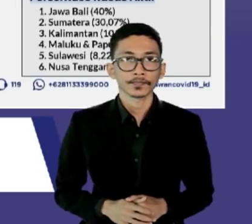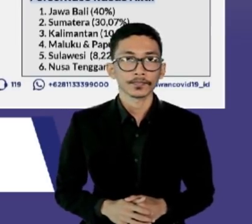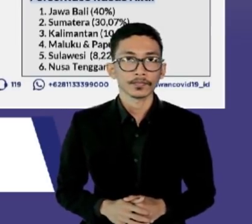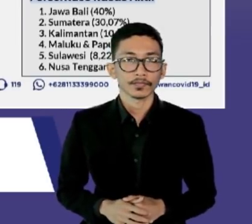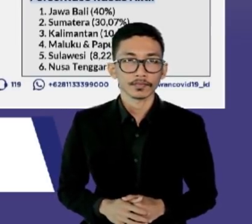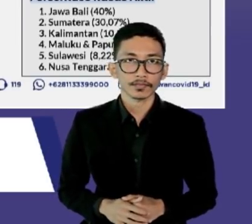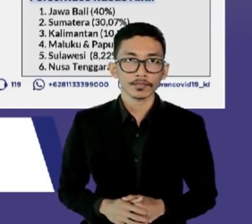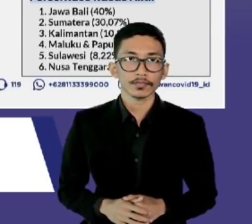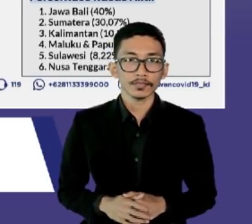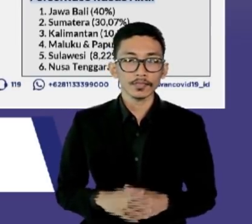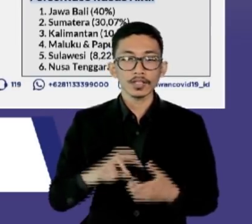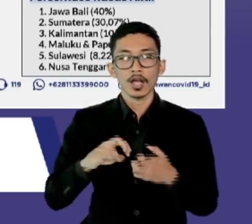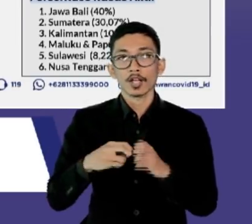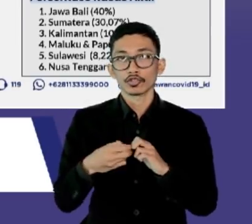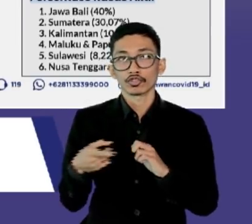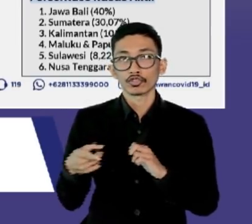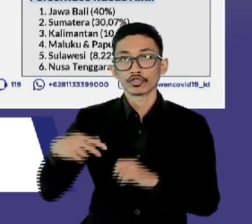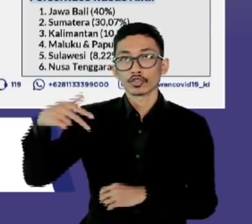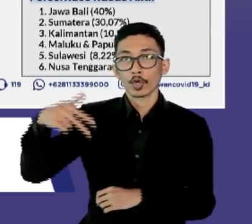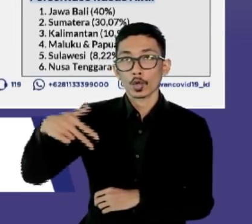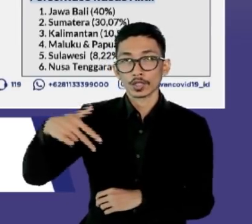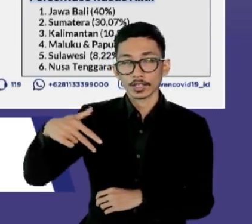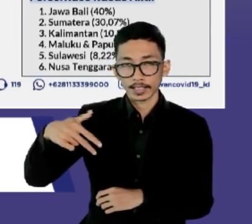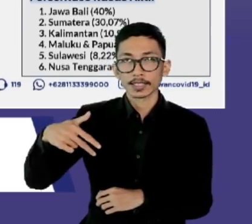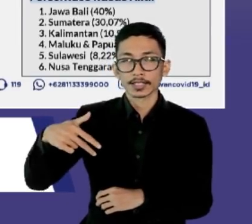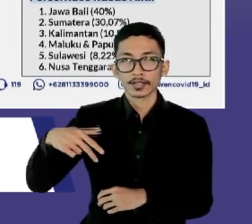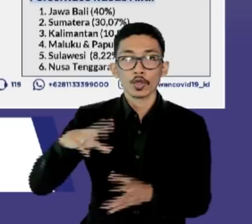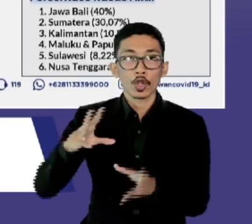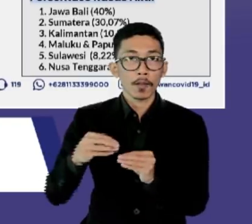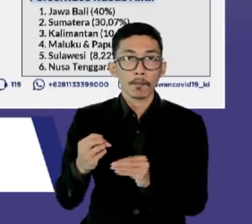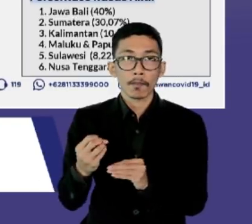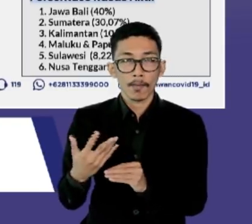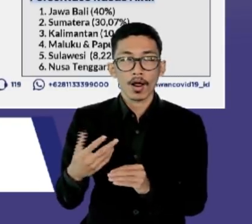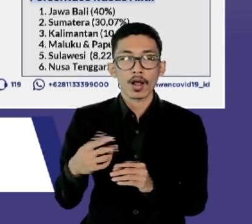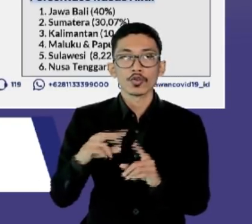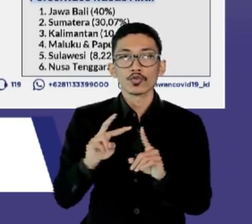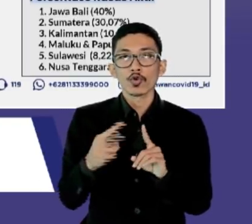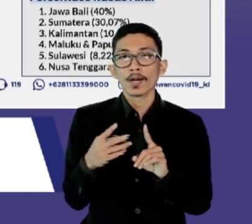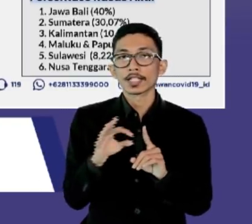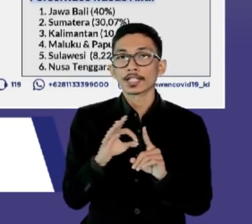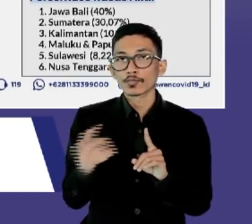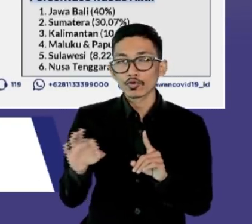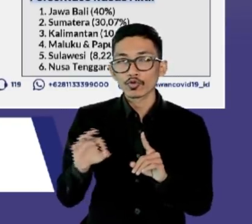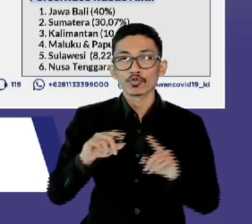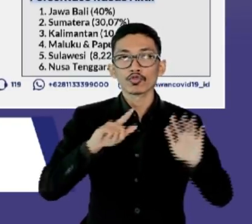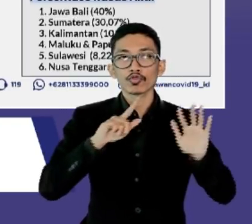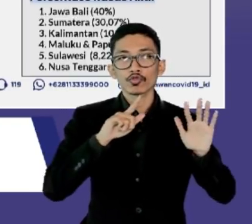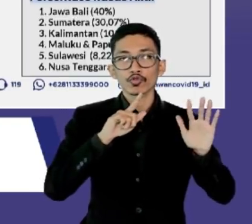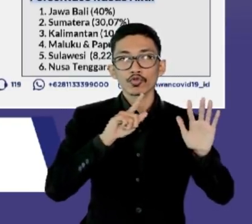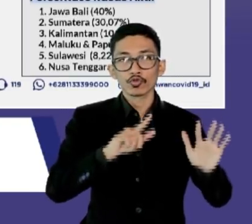ini kasus aktif di Pulau Sulawesi sebesar 12.779 atau